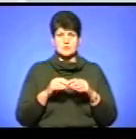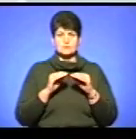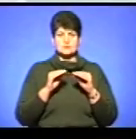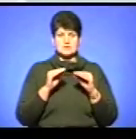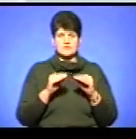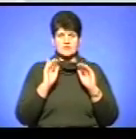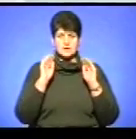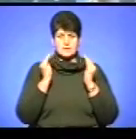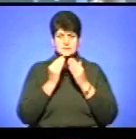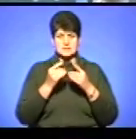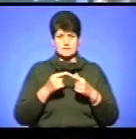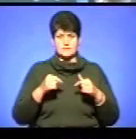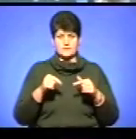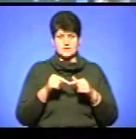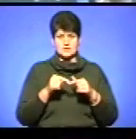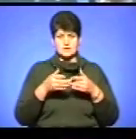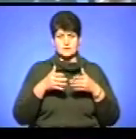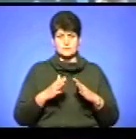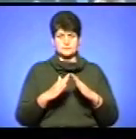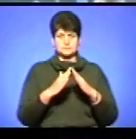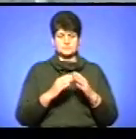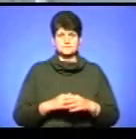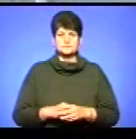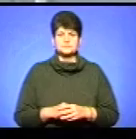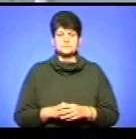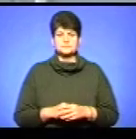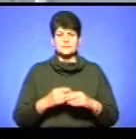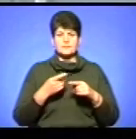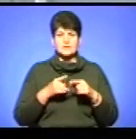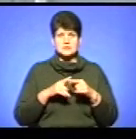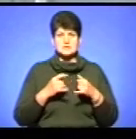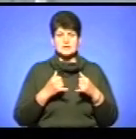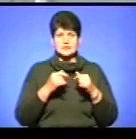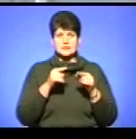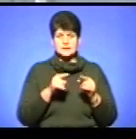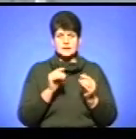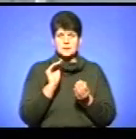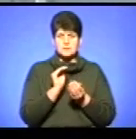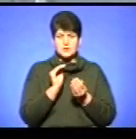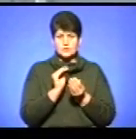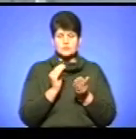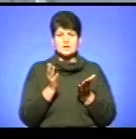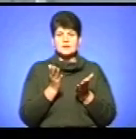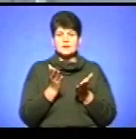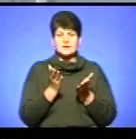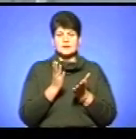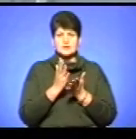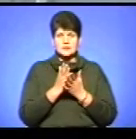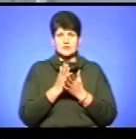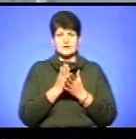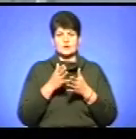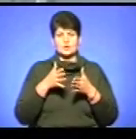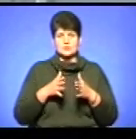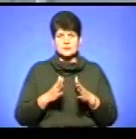у реанімаційному відділенні перинатального центру. Це для тих малюток, яких, скажімо, є якась певна,